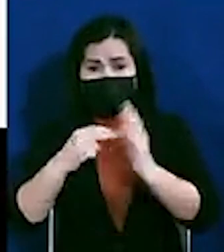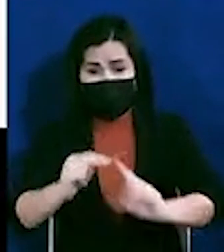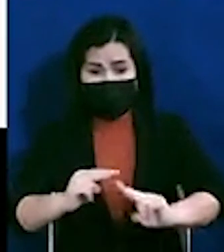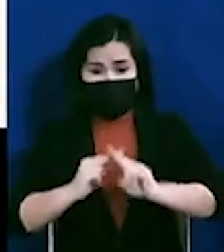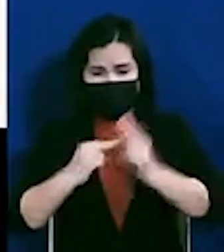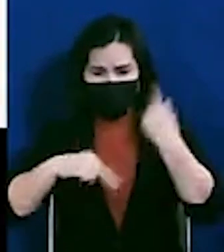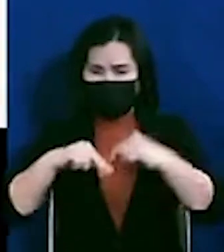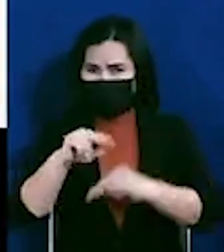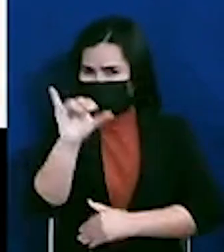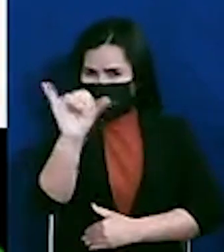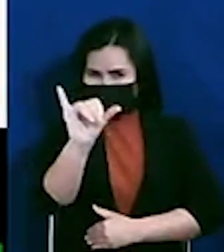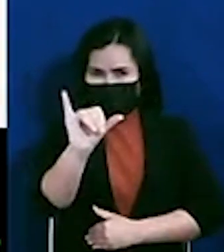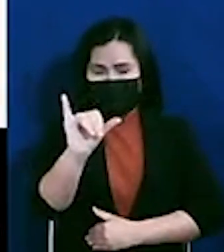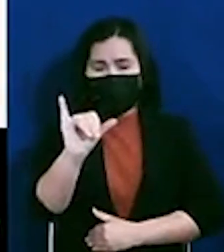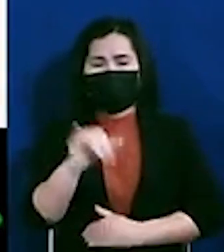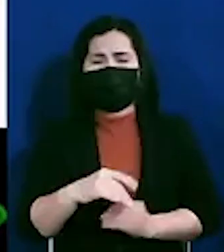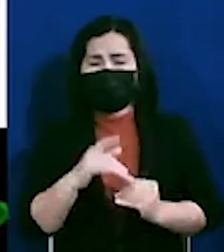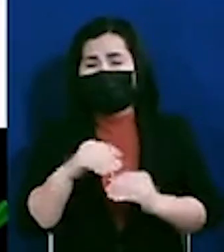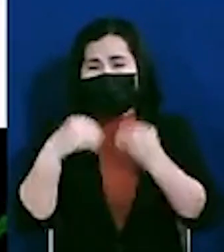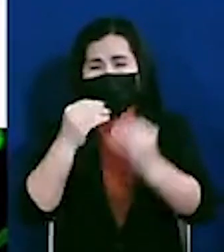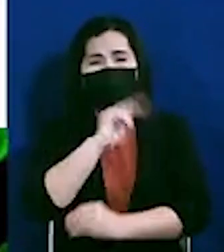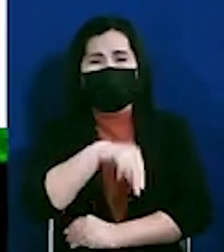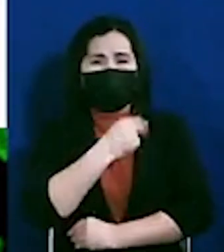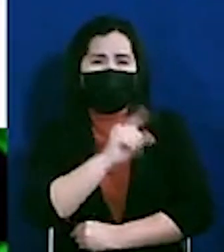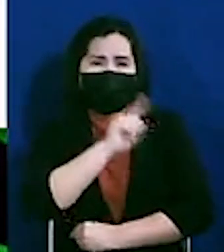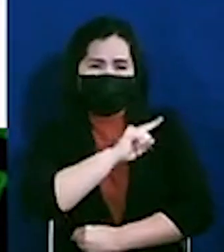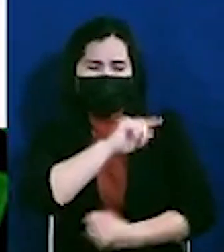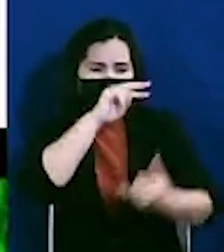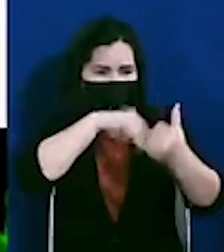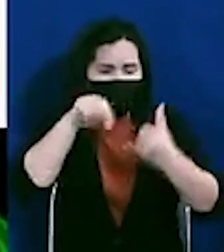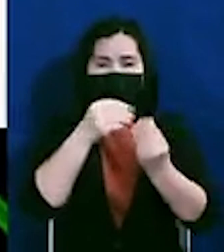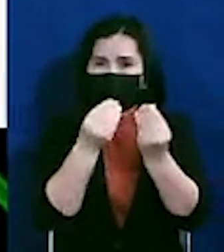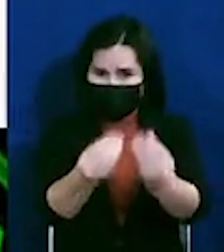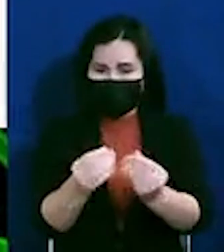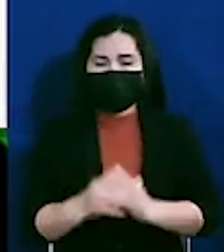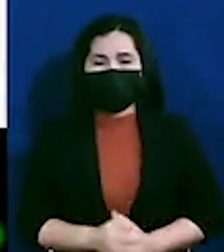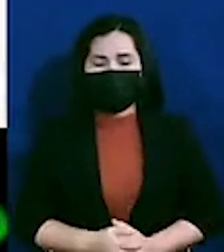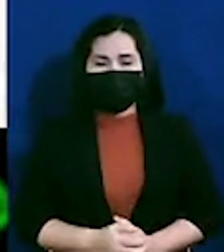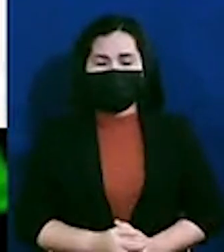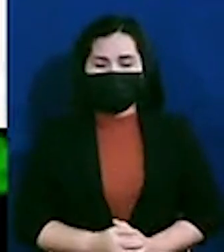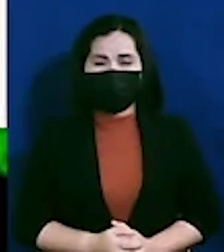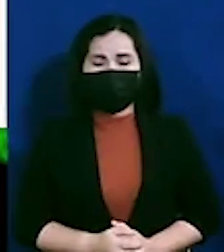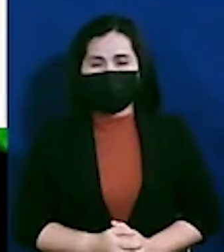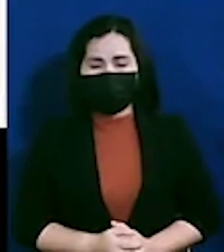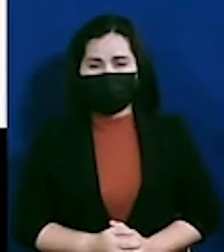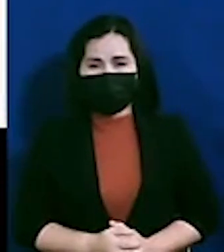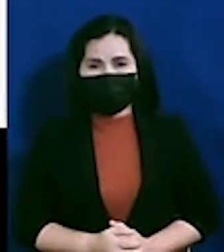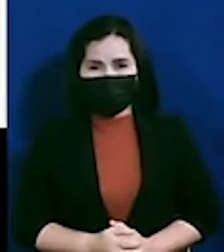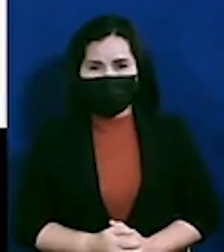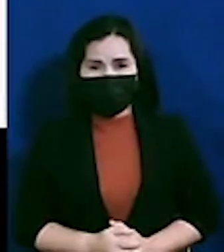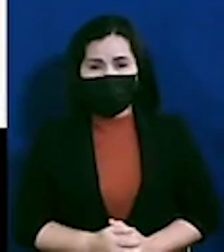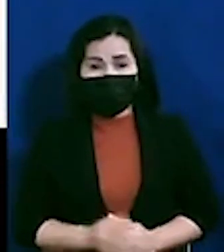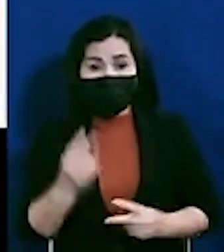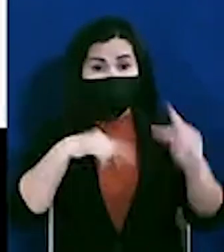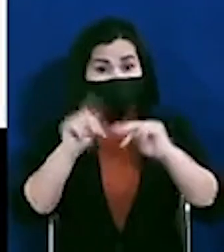Homeหยุดนะครับยังเป็น Professionalหยุดก็คือยังต้องเป็นสถานบริการที่ขึ้นทะเบียนแล้วก็ได้รับการรับ